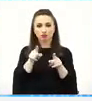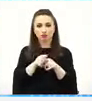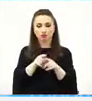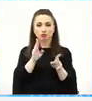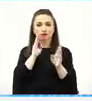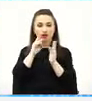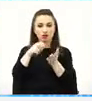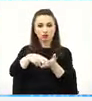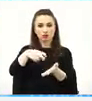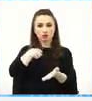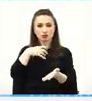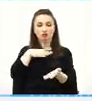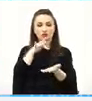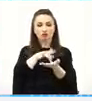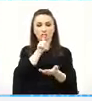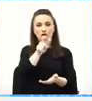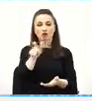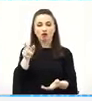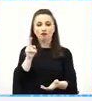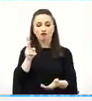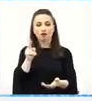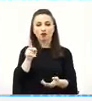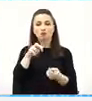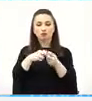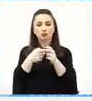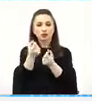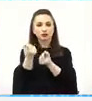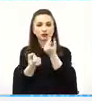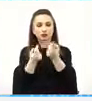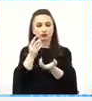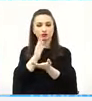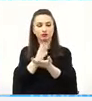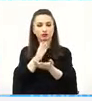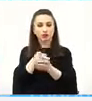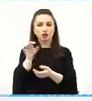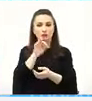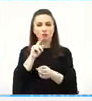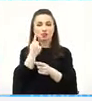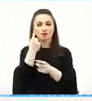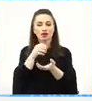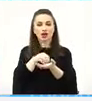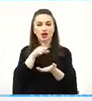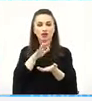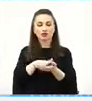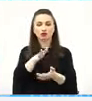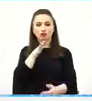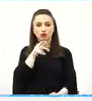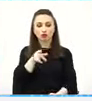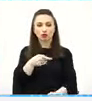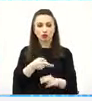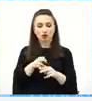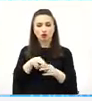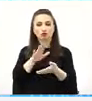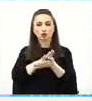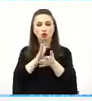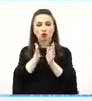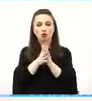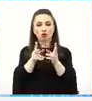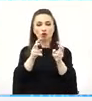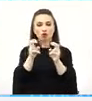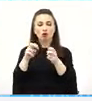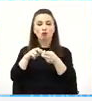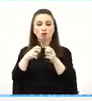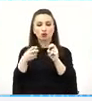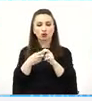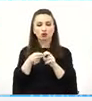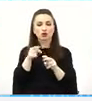მომწერეს Facebook-ზე მოქალაქეებმა, რომელთაც გარკვეული პრობლემები შეექმნათ პირველად რეგისტრაციაზე. ეს მდგომარეობს, ზოგადად ეს